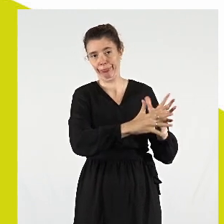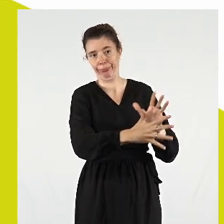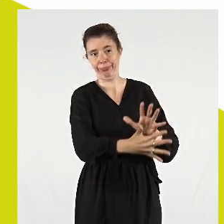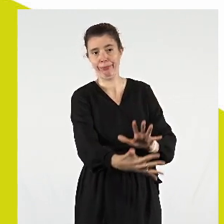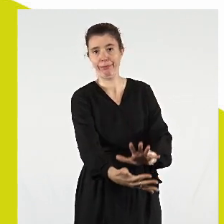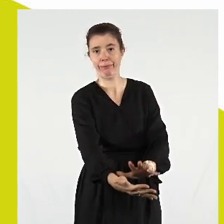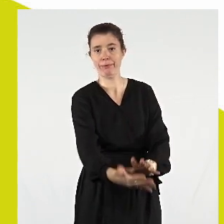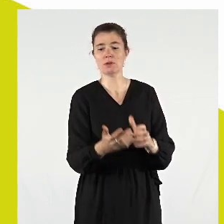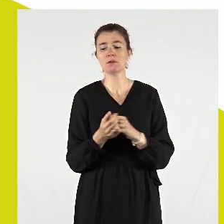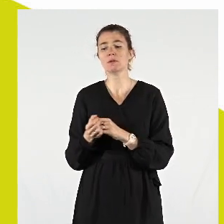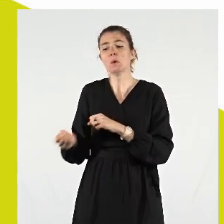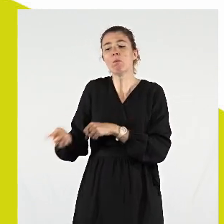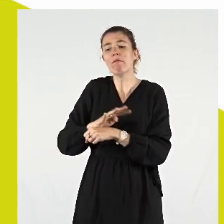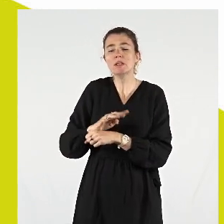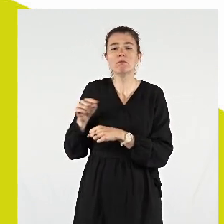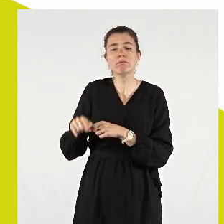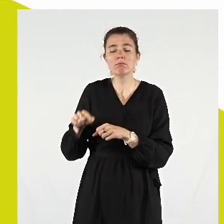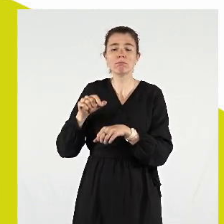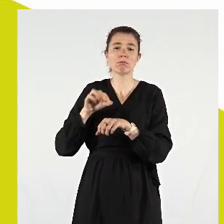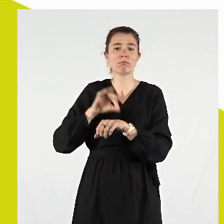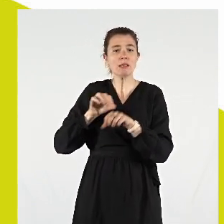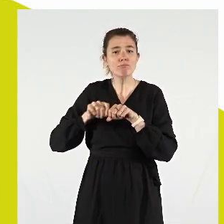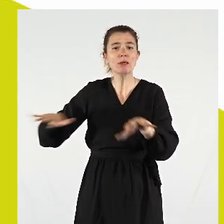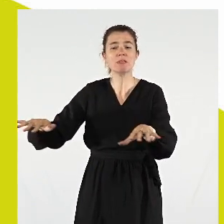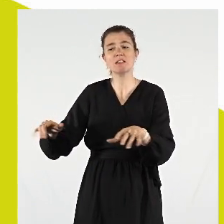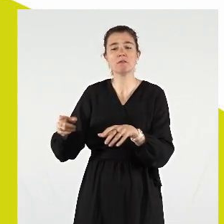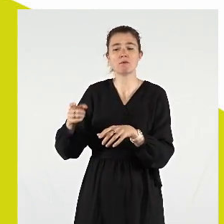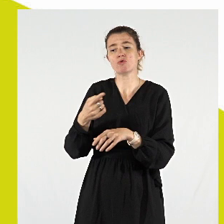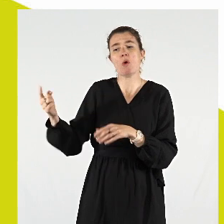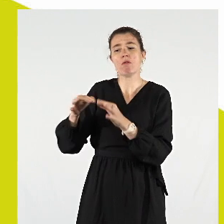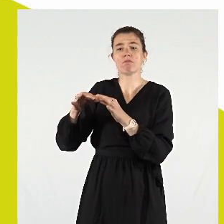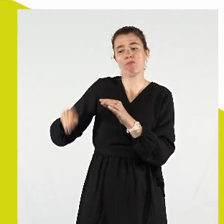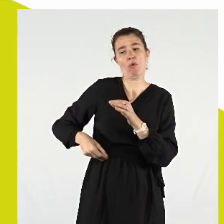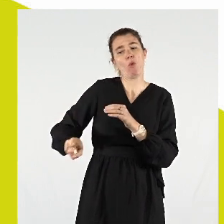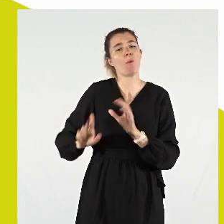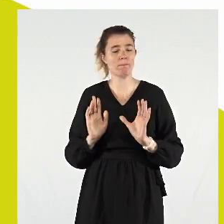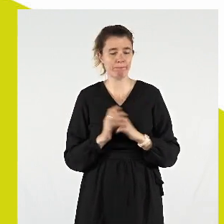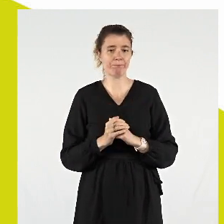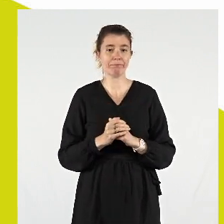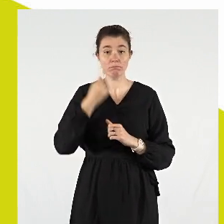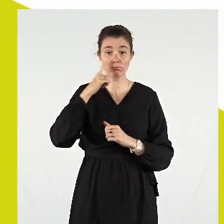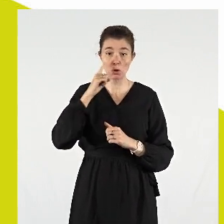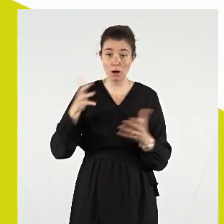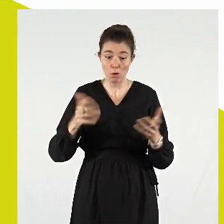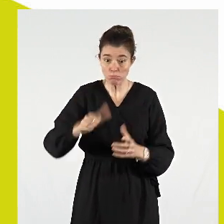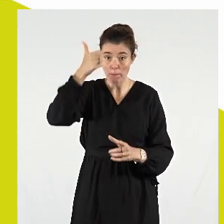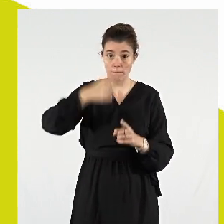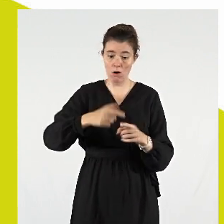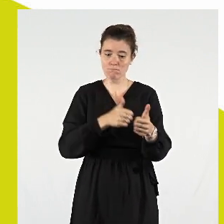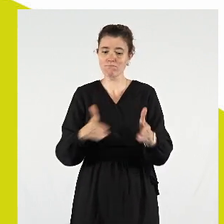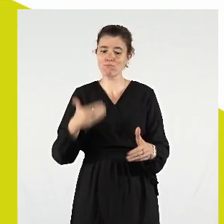crise pandémique ne résume pas à elle seule. On constate, c'était la première fois que c'était fait dans le secteur du handicap, que